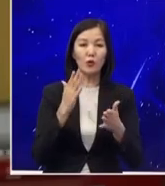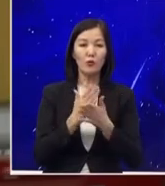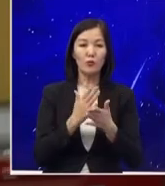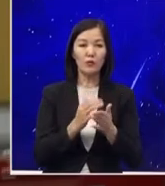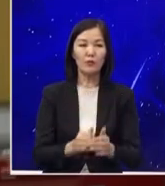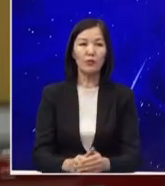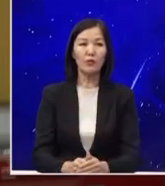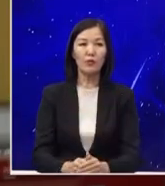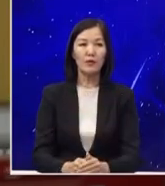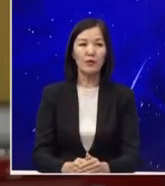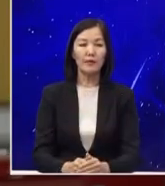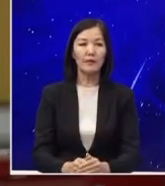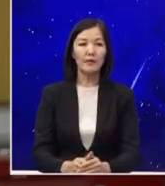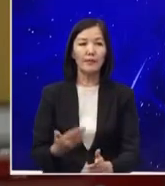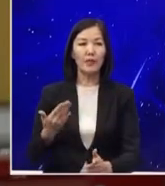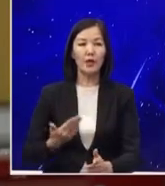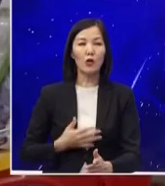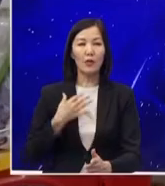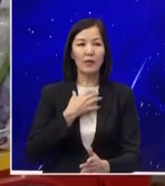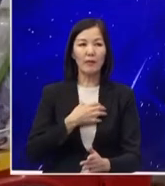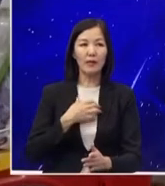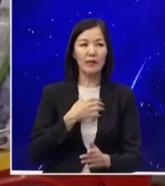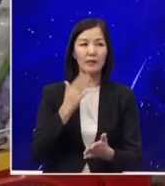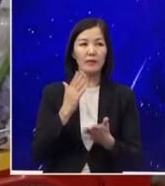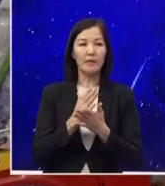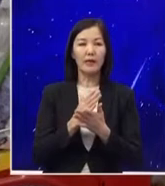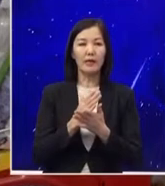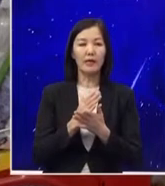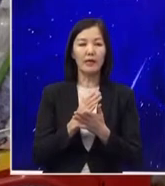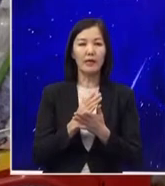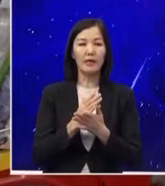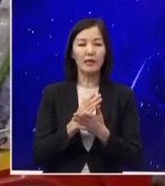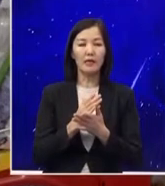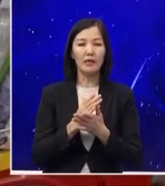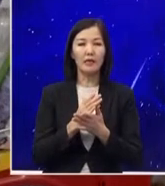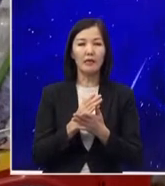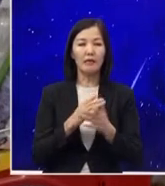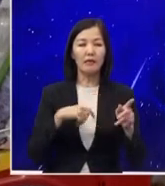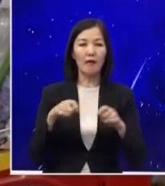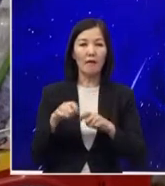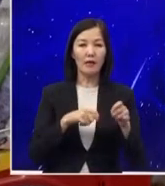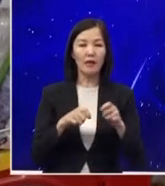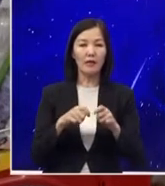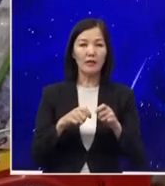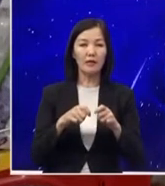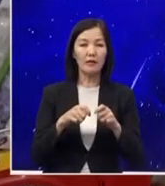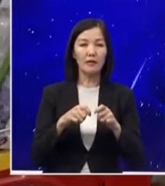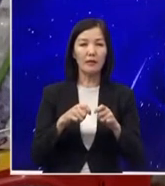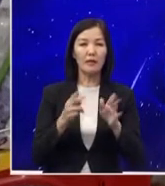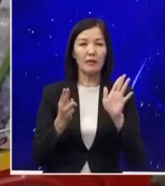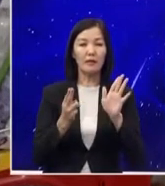тұр. Әлеметтік маңызы бар тауарлар деген белгілермен белгіленген. Ол тауарлар